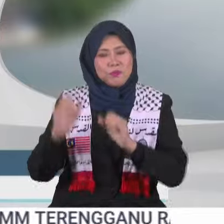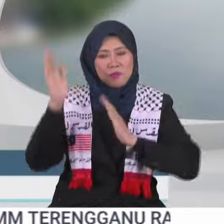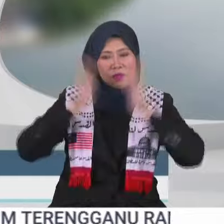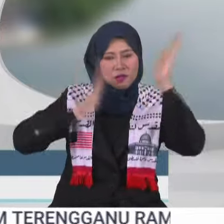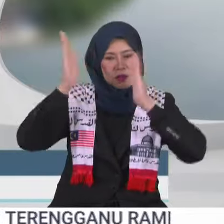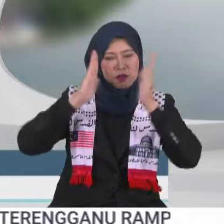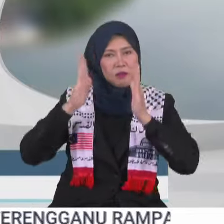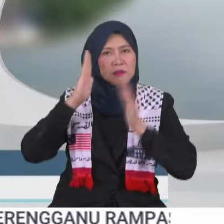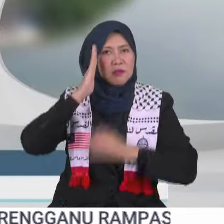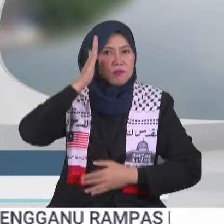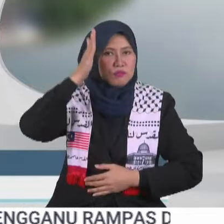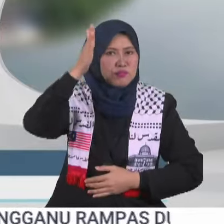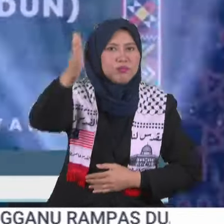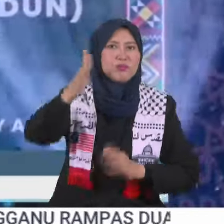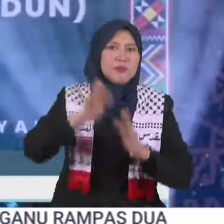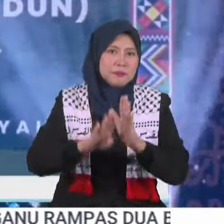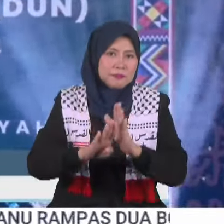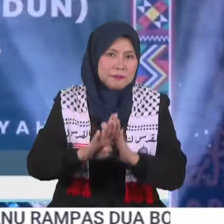Malaysia ke hadapan.